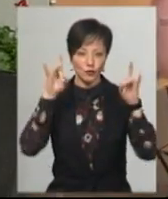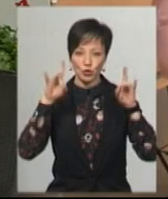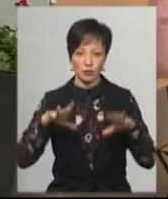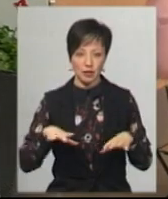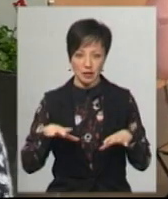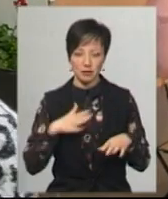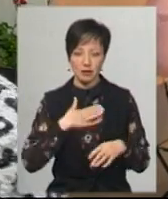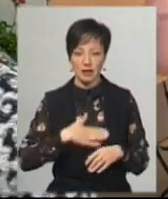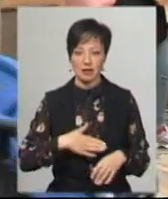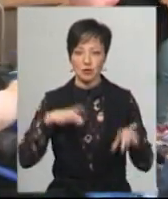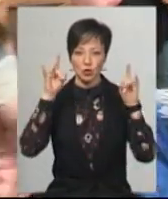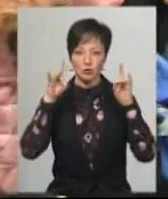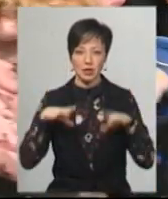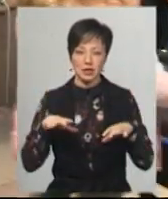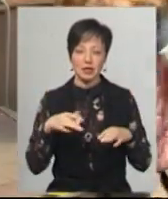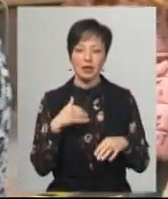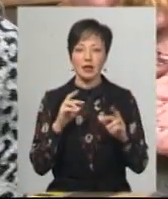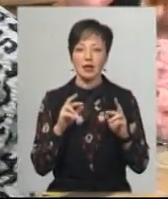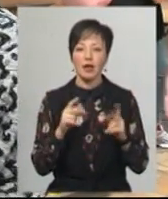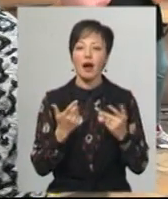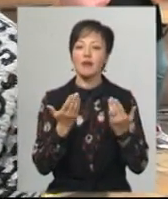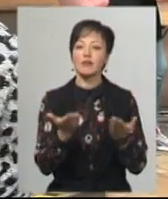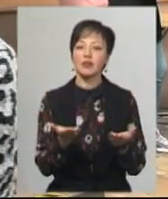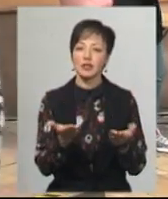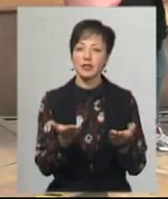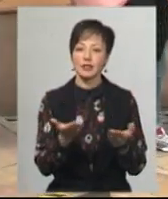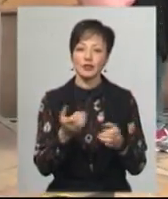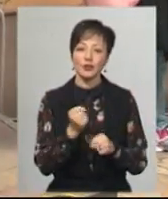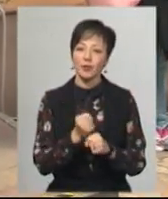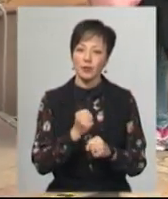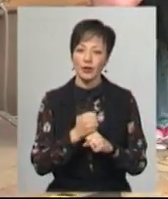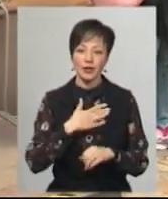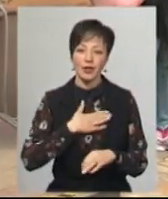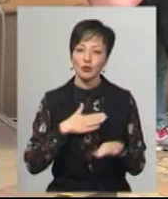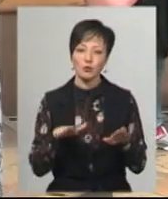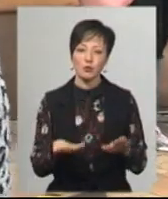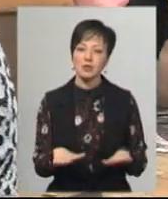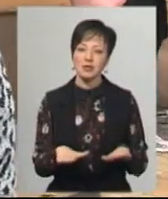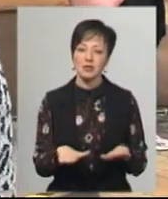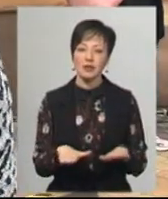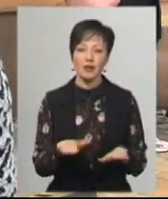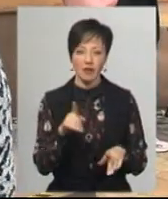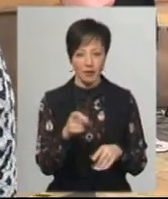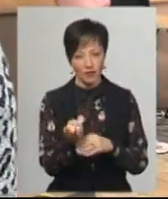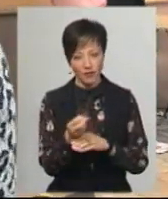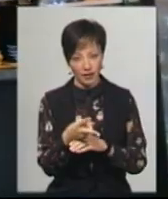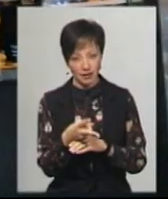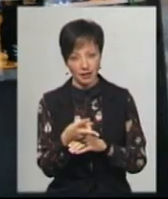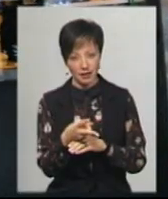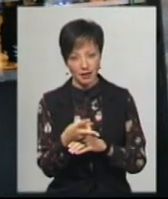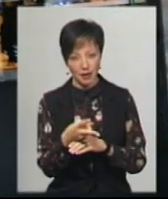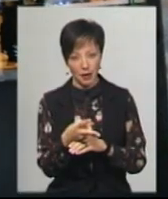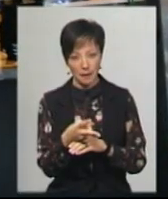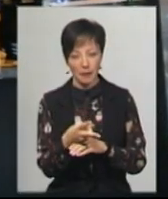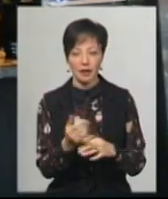сюрприз, приємний сюрприз. І от як би ви вчинили на нашому місці? Що ви вигнали би?